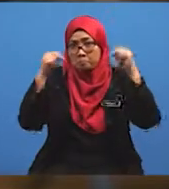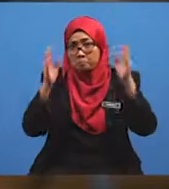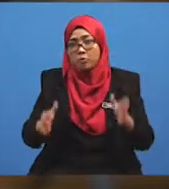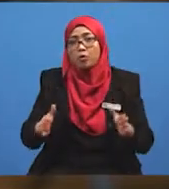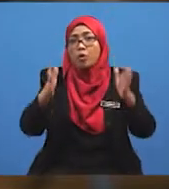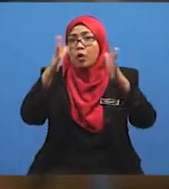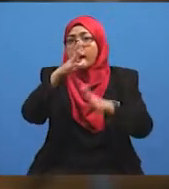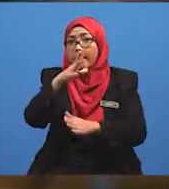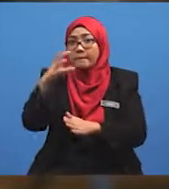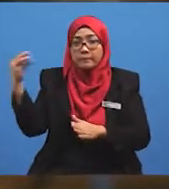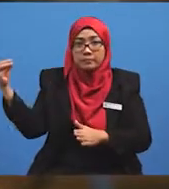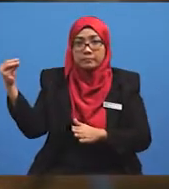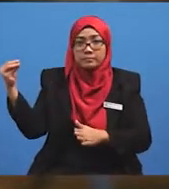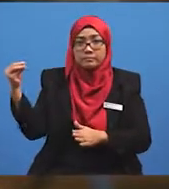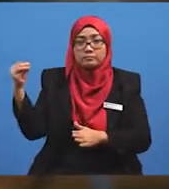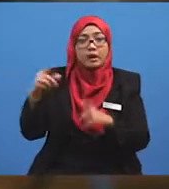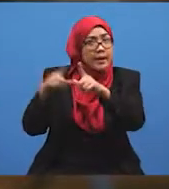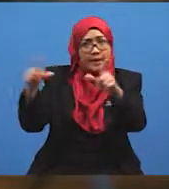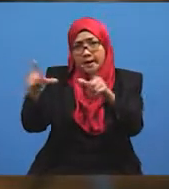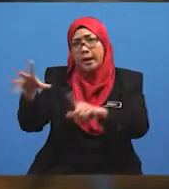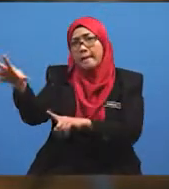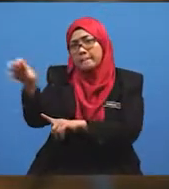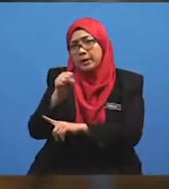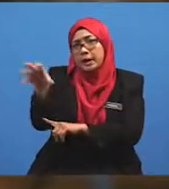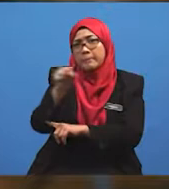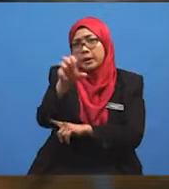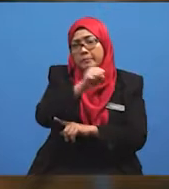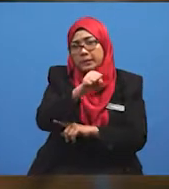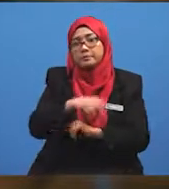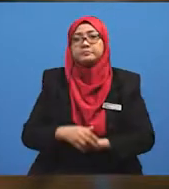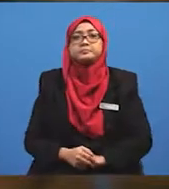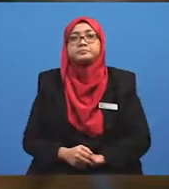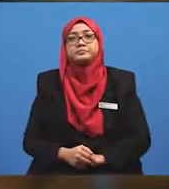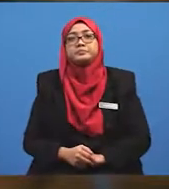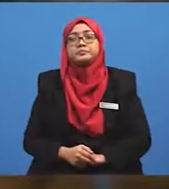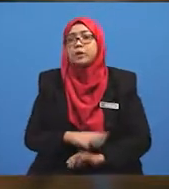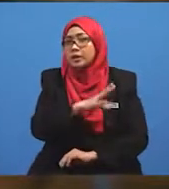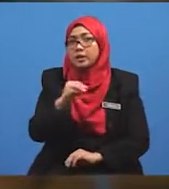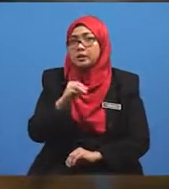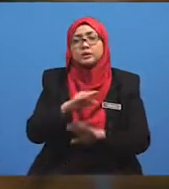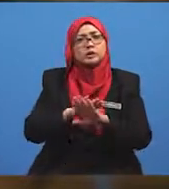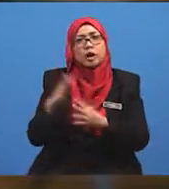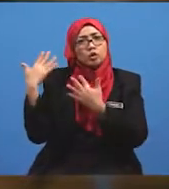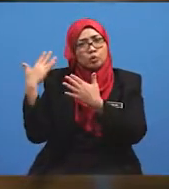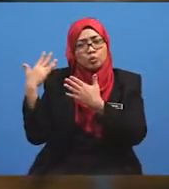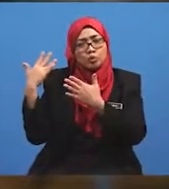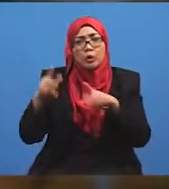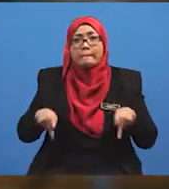Usahawan tidak menunggu peluang datang kepadanya tetapi